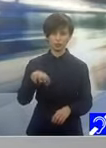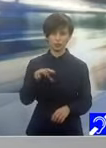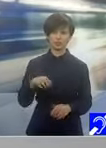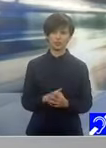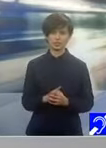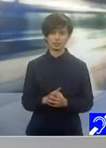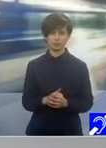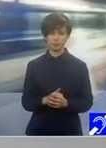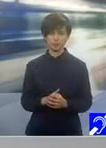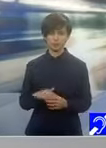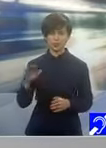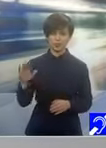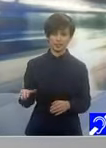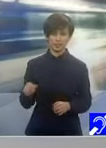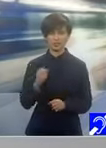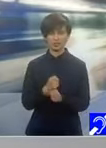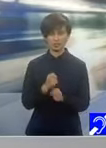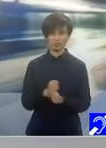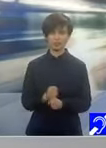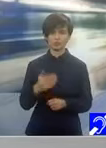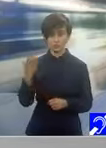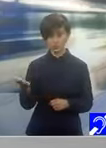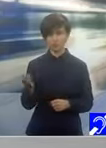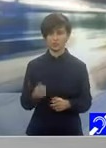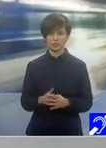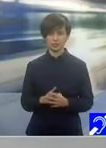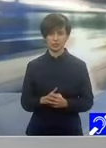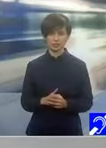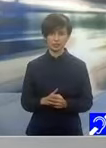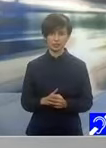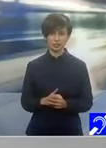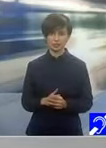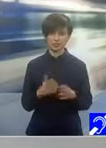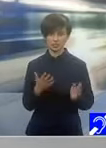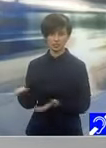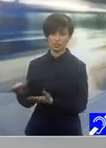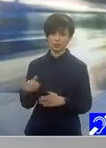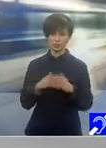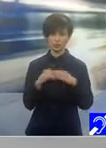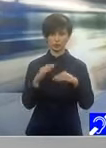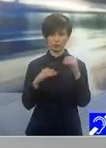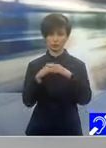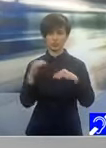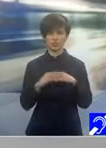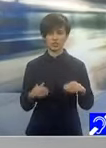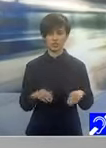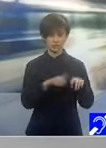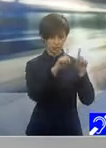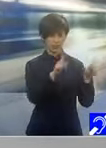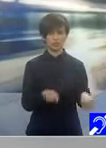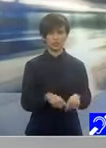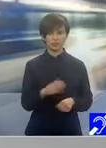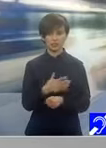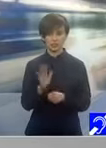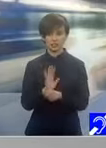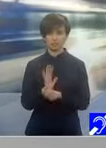să facem pentru mare dumneavoastră. Ca să începem lucrările, am avut nevoie de un aviz din partea Consiliului